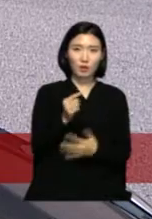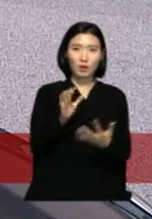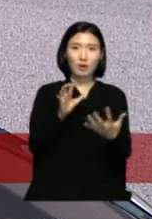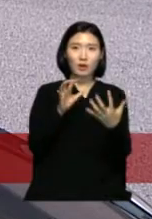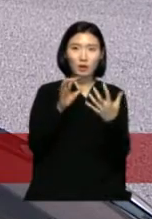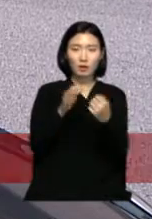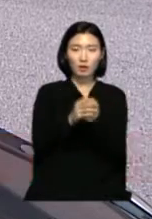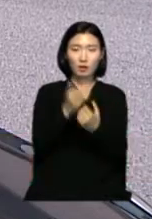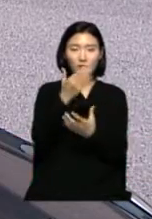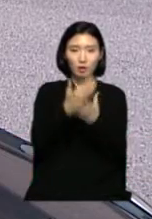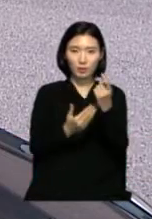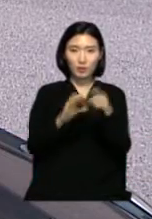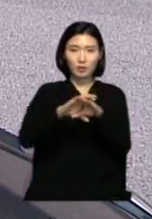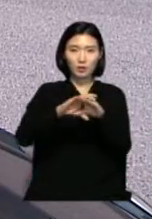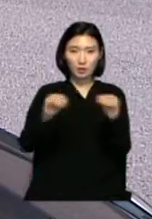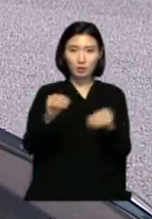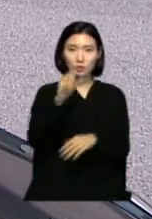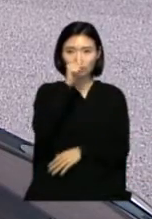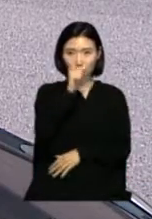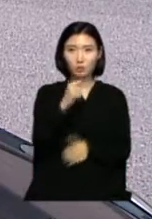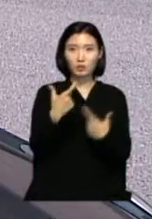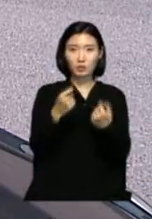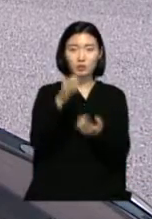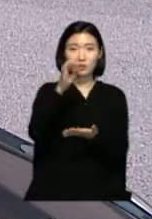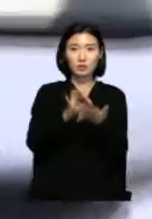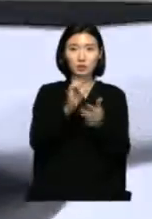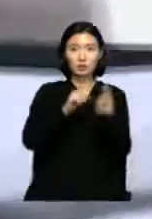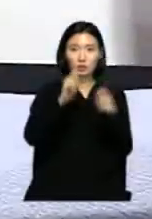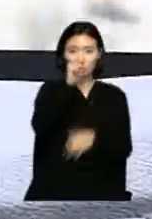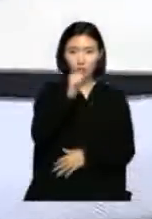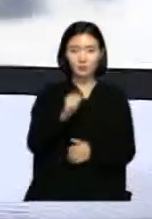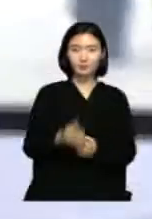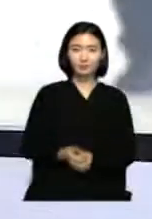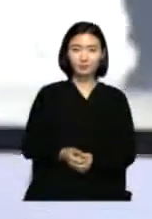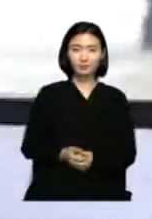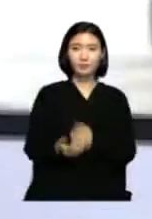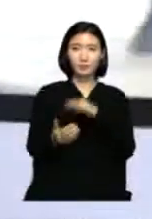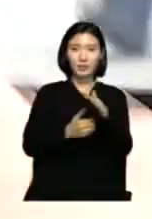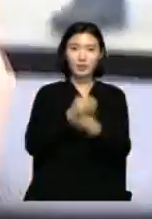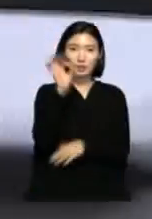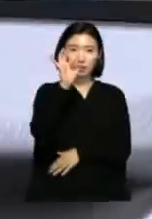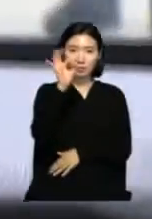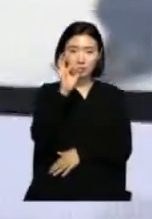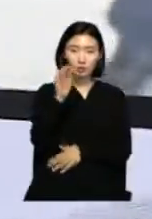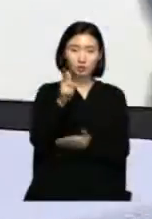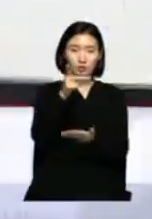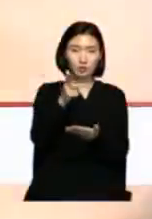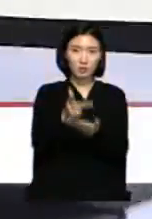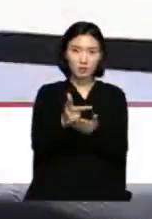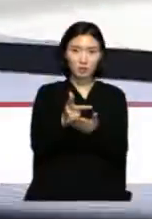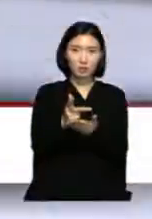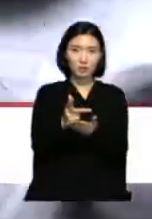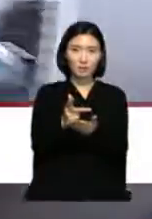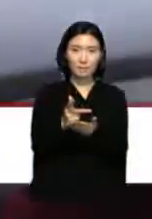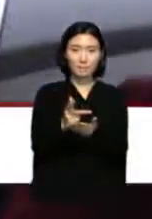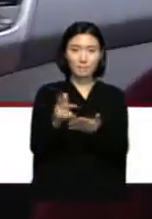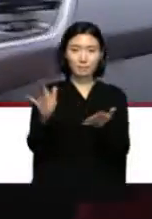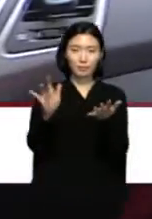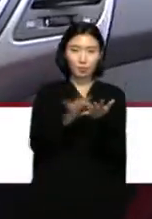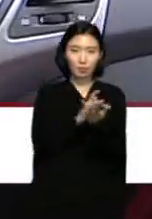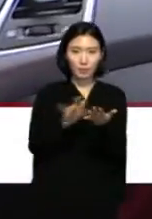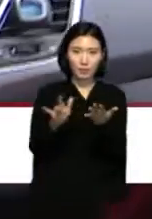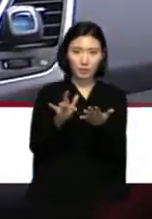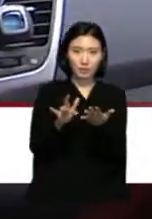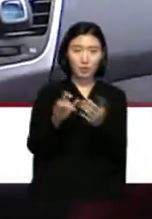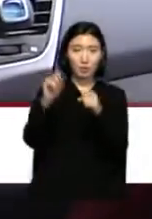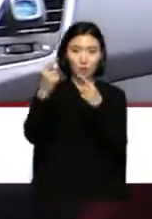해주시니까 굉장히 좋은 것 같아요. 또 특히 또 싸니까 더 좋은 것 같아요. 미리 검색해둔 주차장을 모바일 주차권을 받아